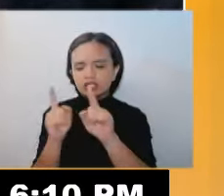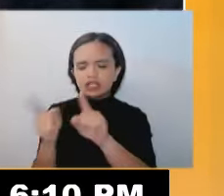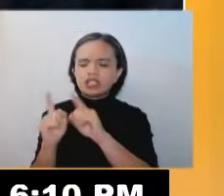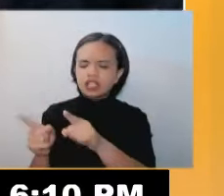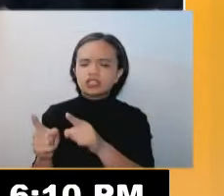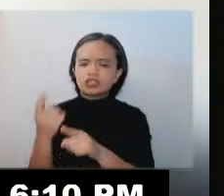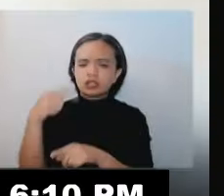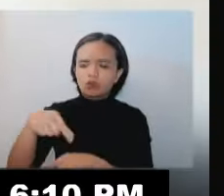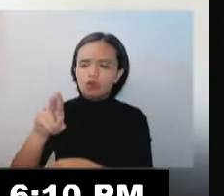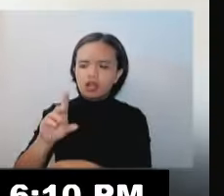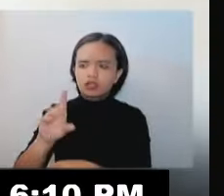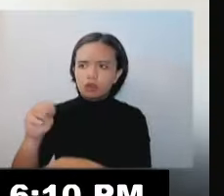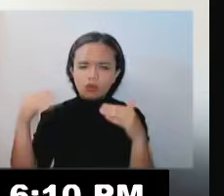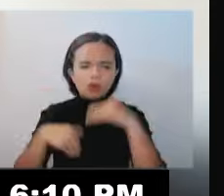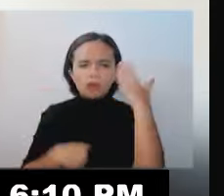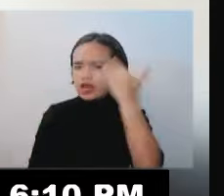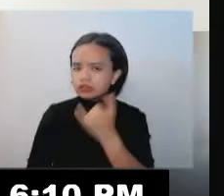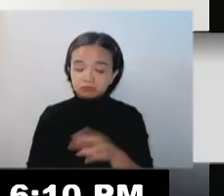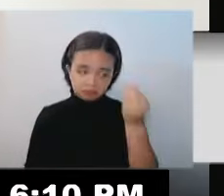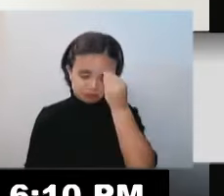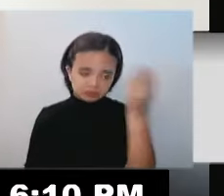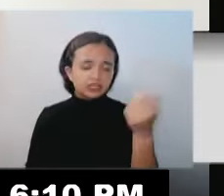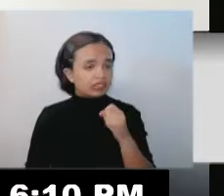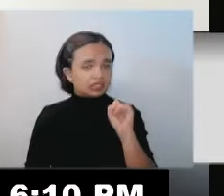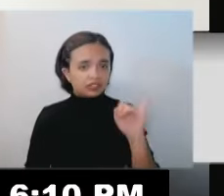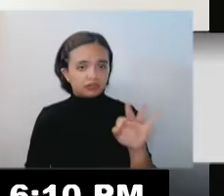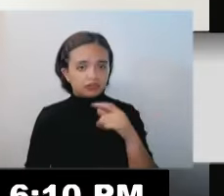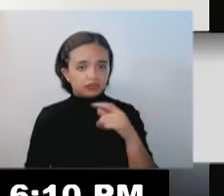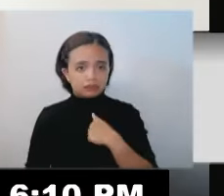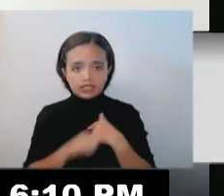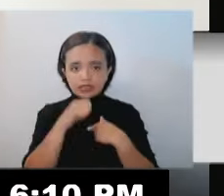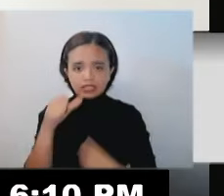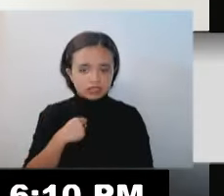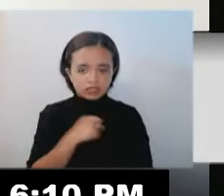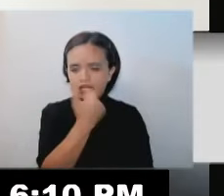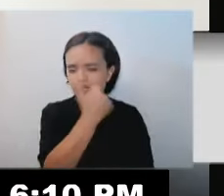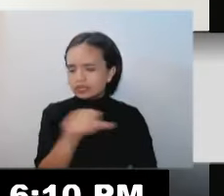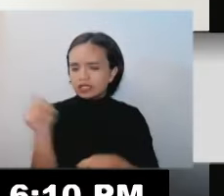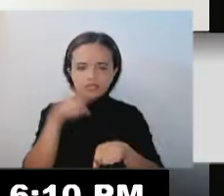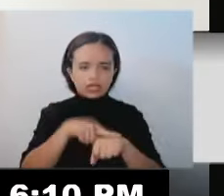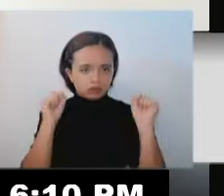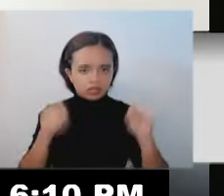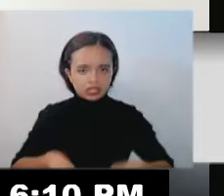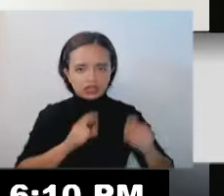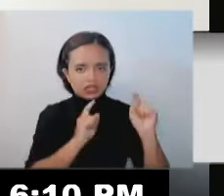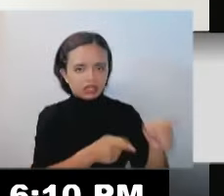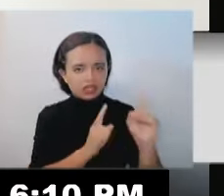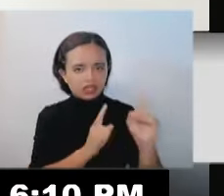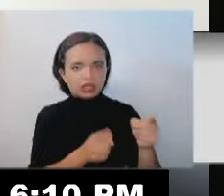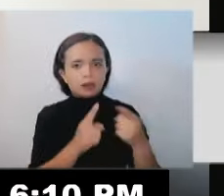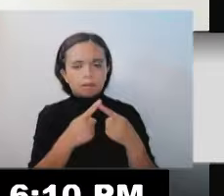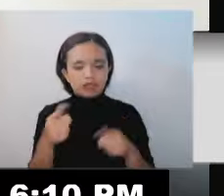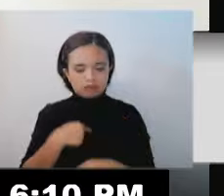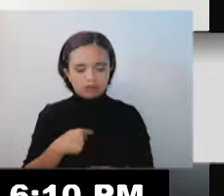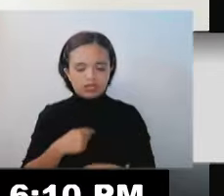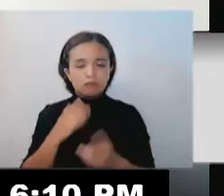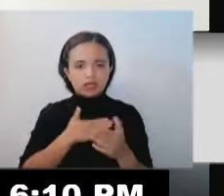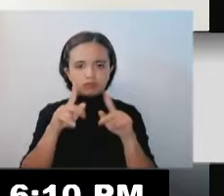senador anytime pwede akong dumalo diyan pero senador kasi ako Ayaw kong